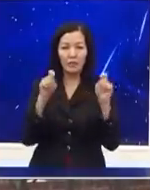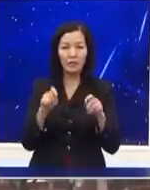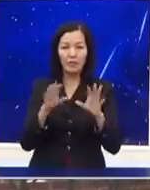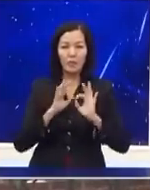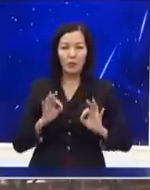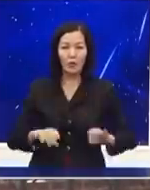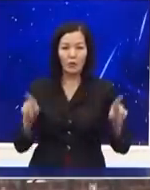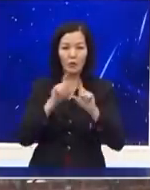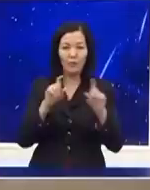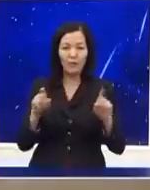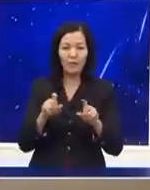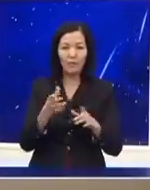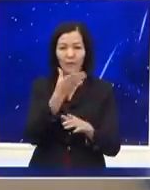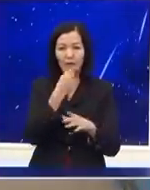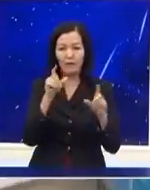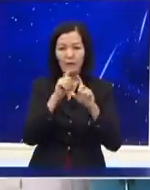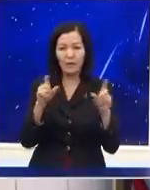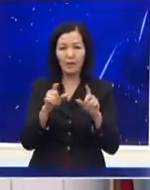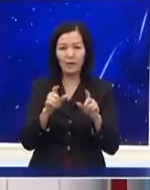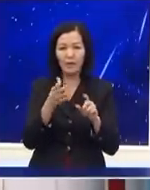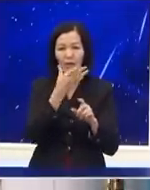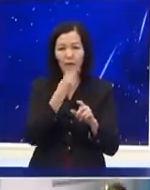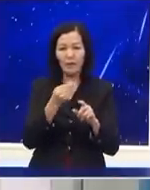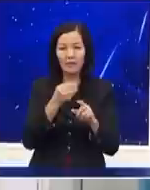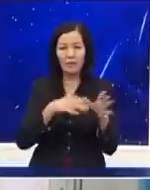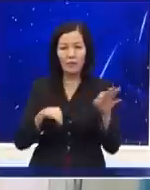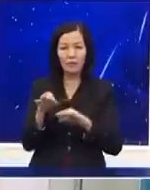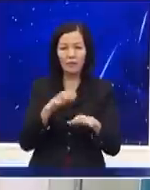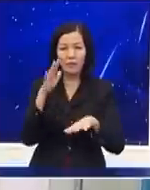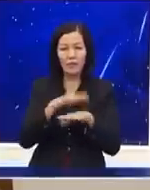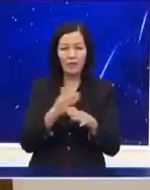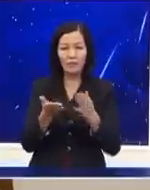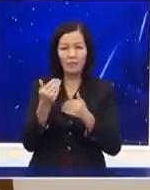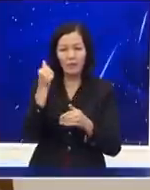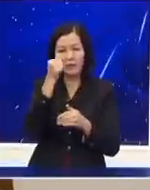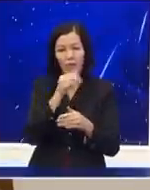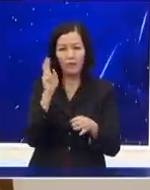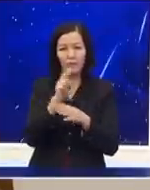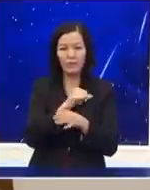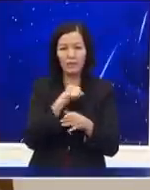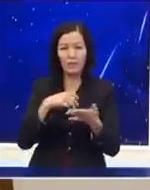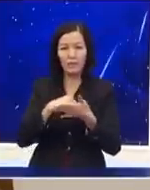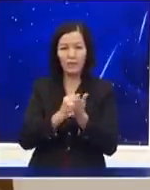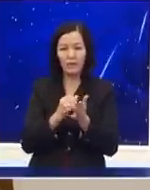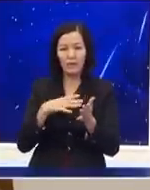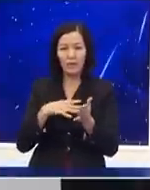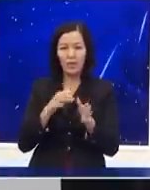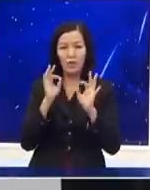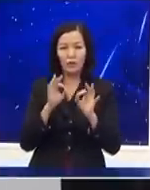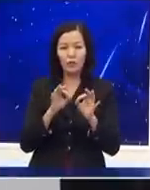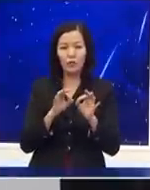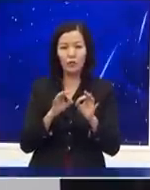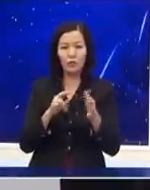прокуратура мекемесі. Еңселі ғимарат сесті сұсты. Жобасын әкім былтырғы ауданға сапарында бекіткен. Сауатты жоспар